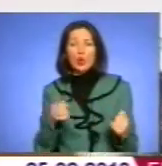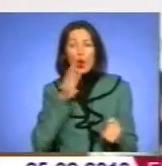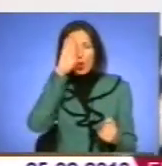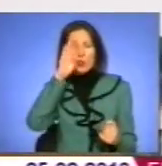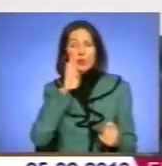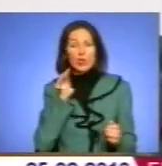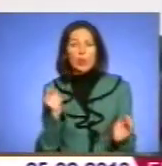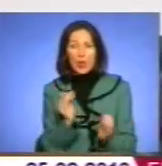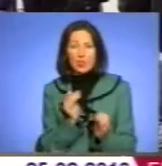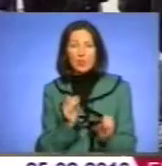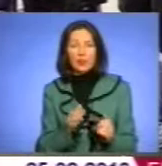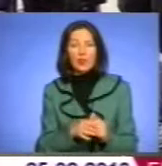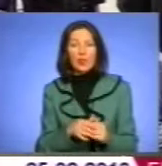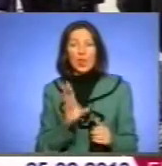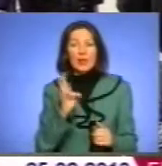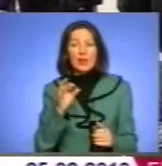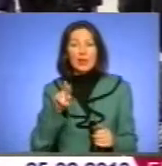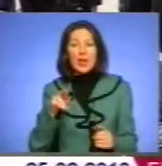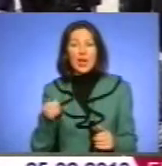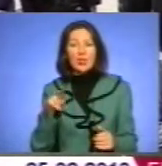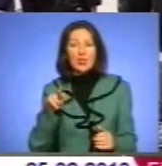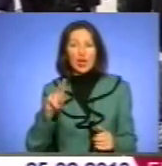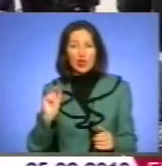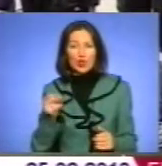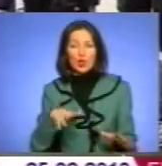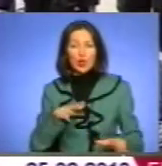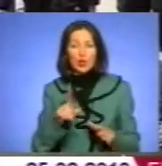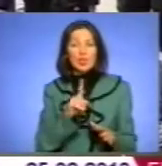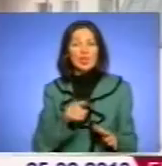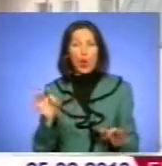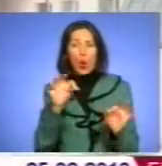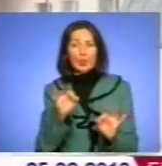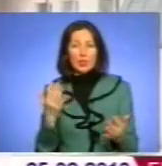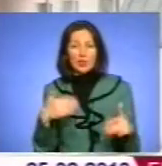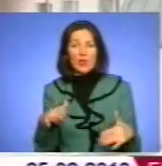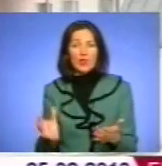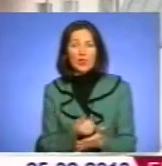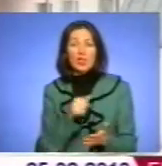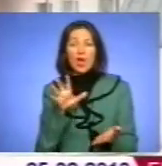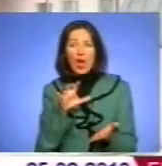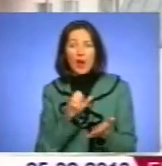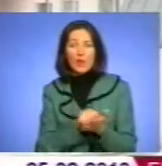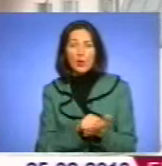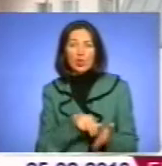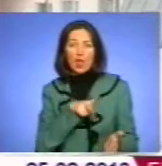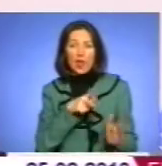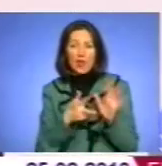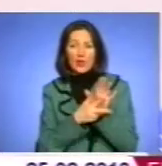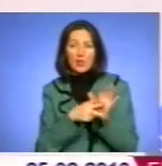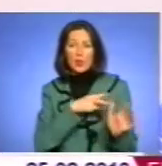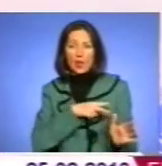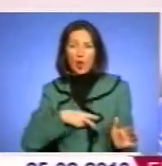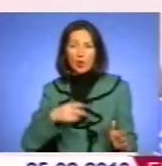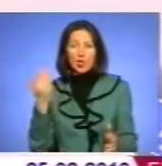спортсменки задніх не пасуть. Наталія Дячук тренується з осені. Уже встигла вибороти 8 нагород. Раніше займалася легкою